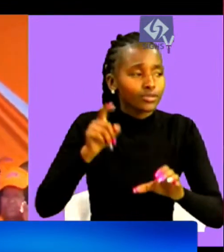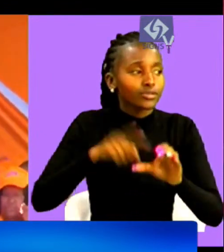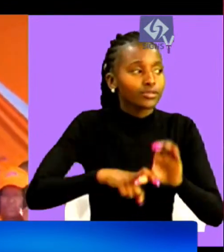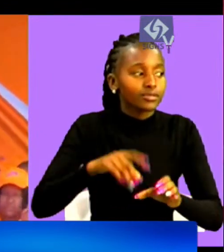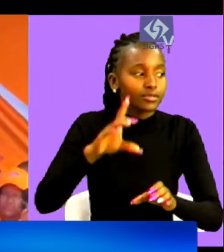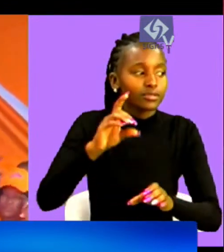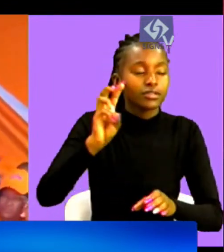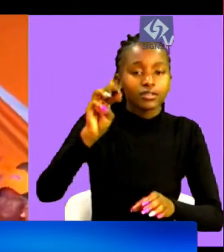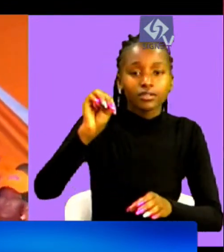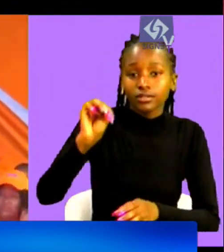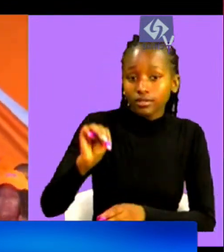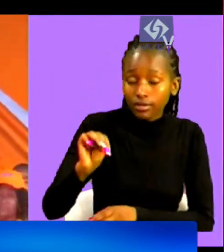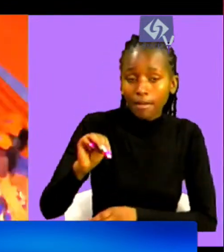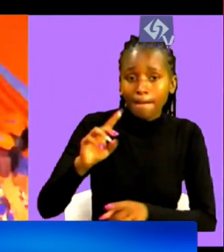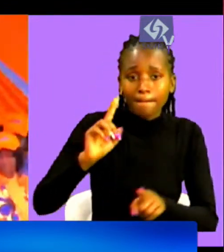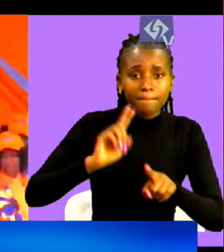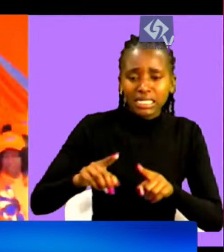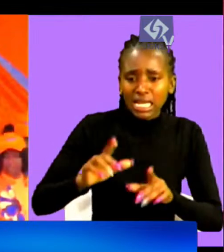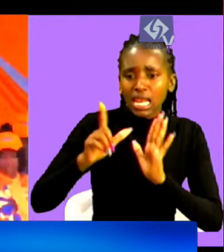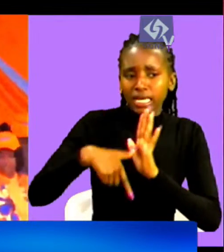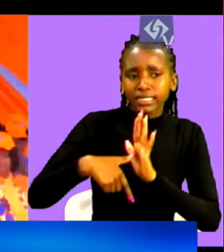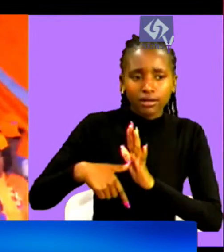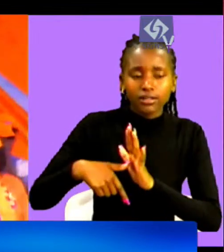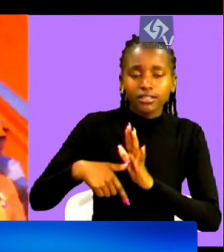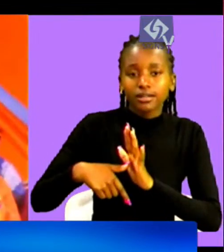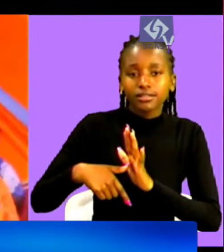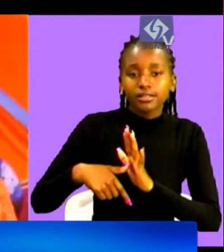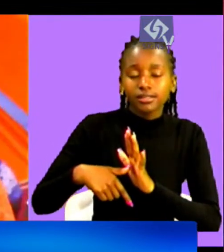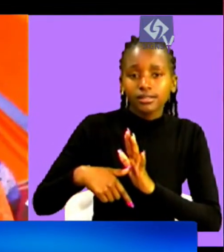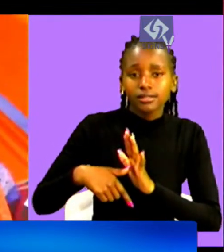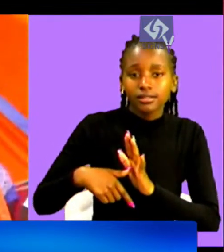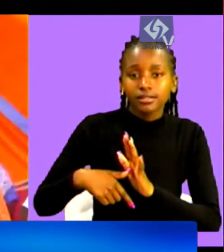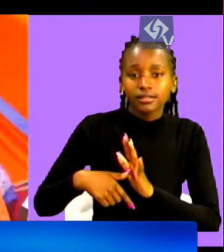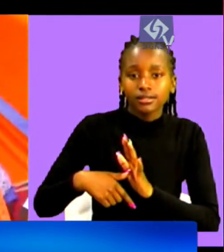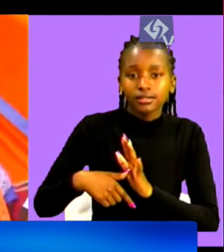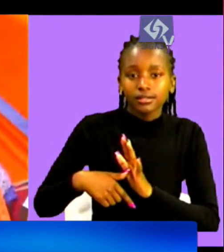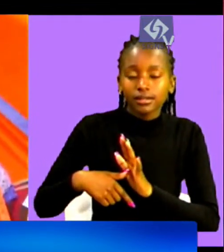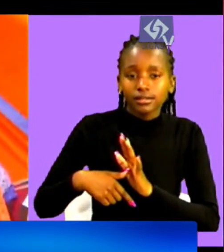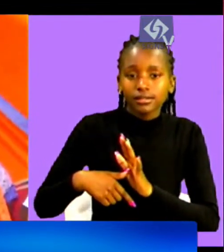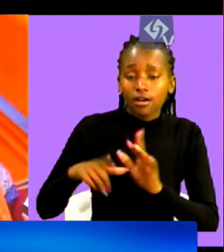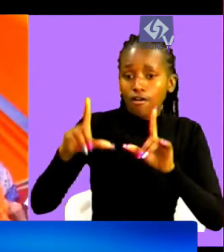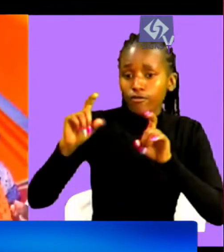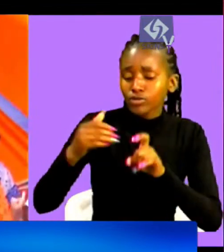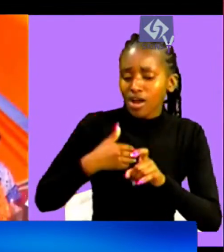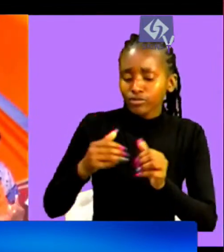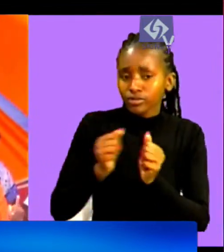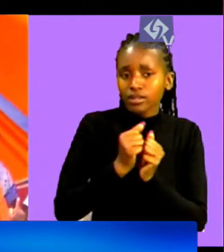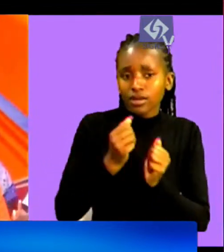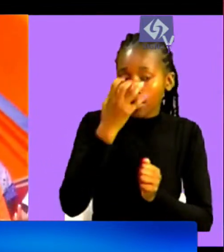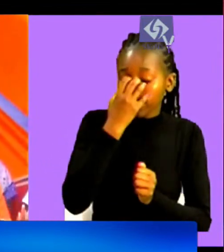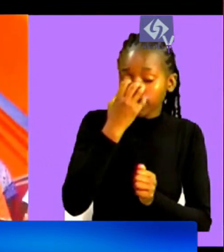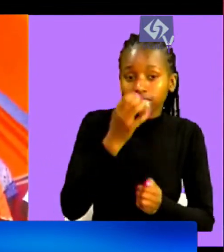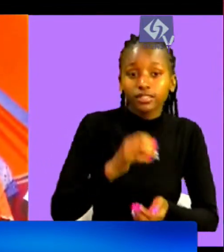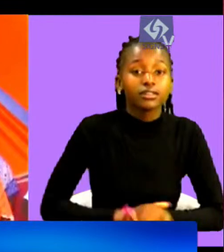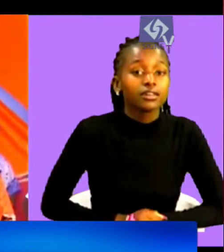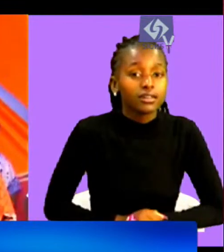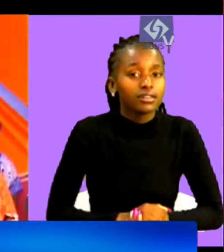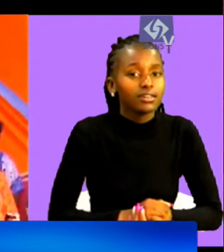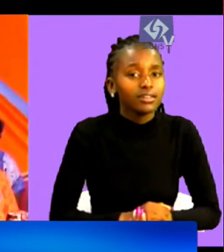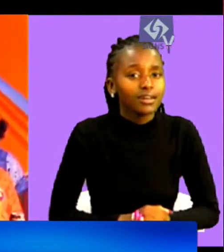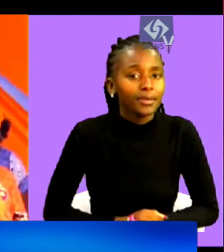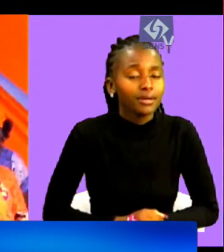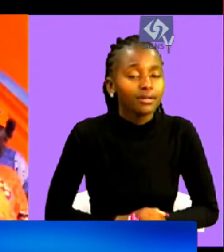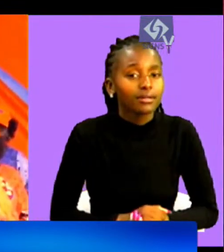tumepiga picha na Ruto. Mko tayari? Na baba endelea siendelee. Endelea